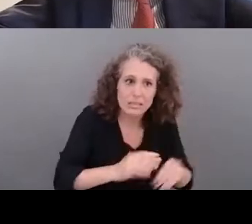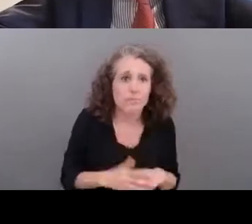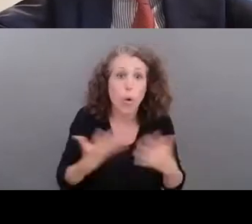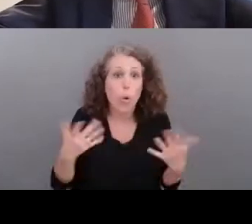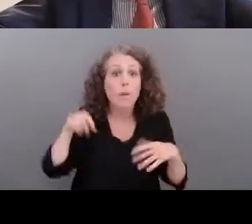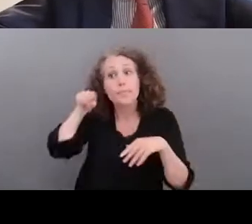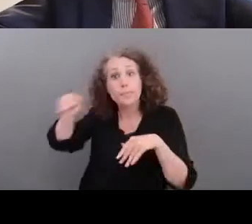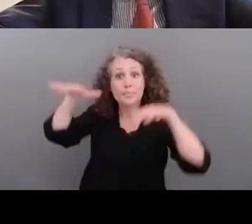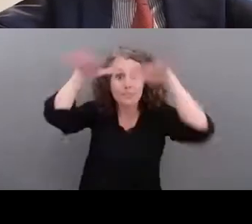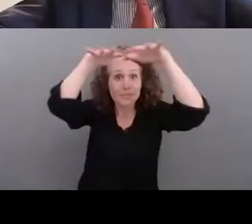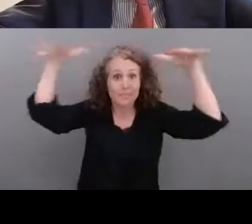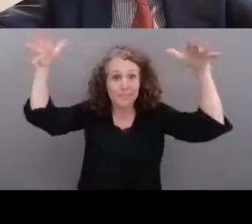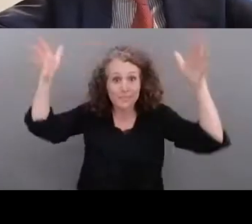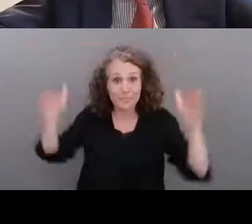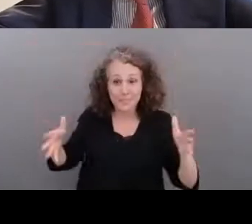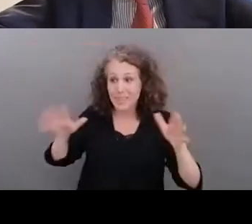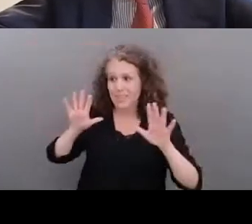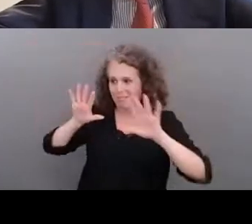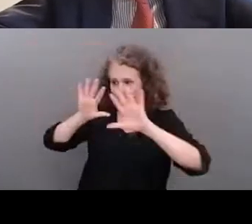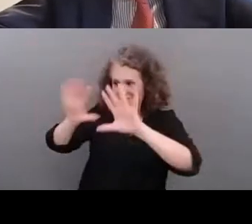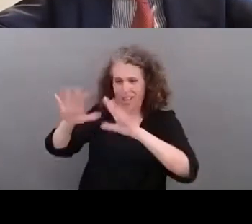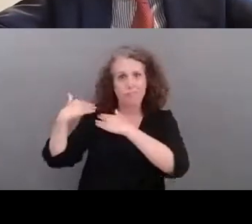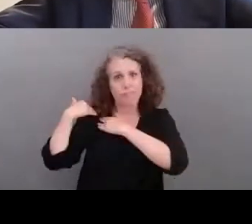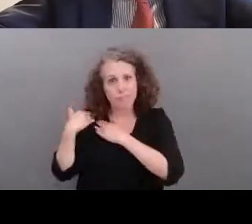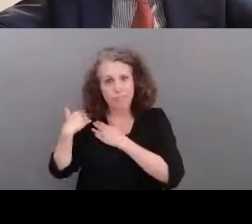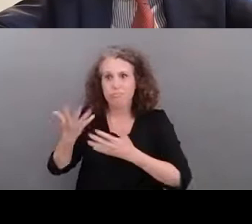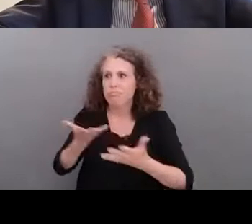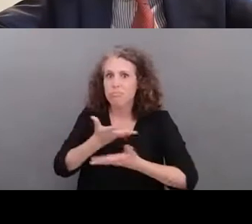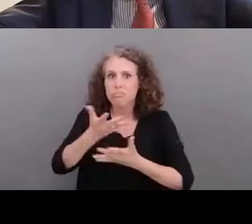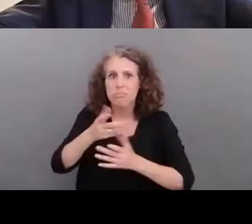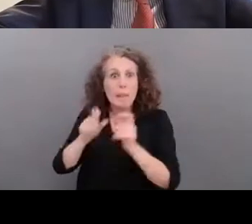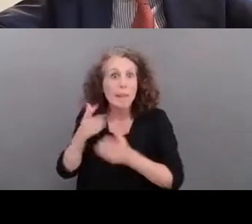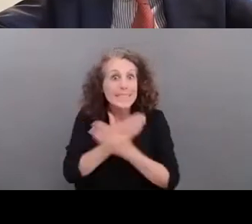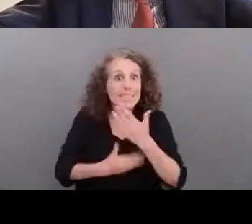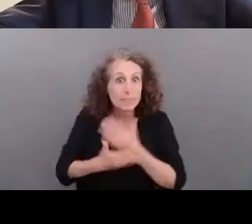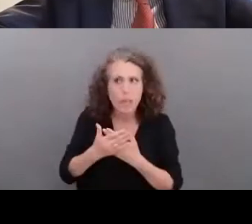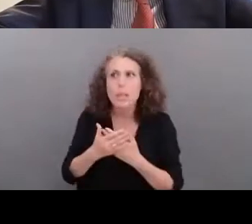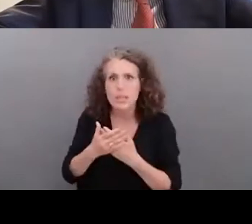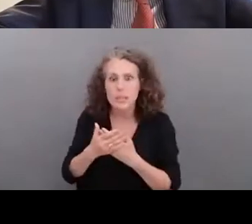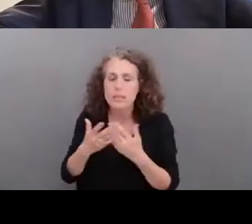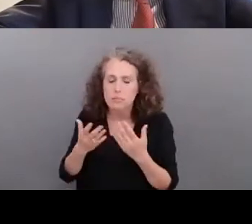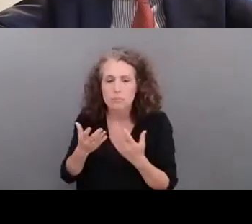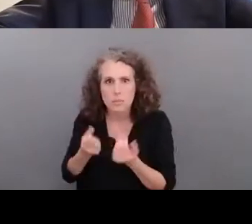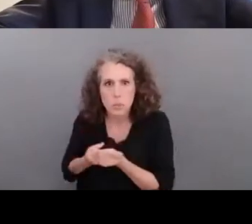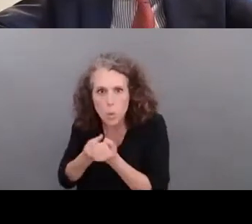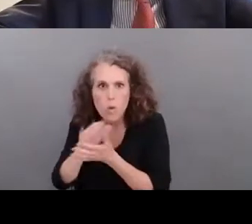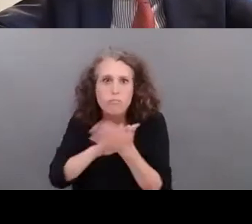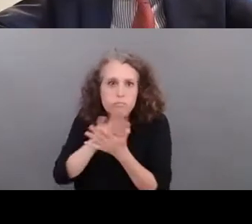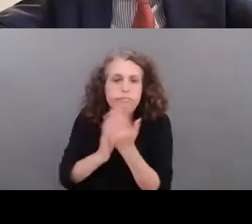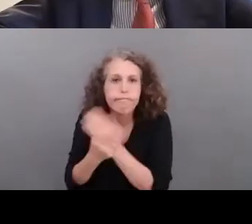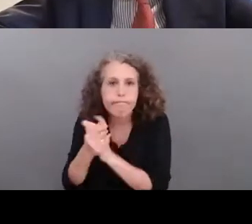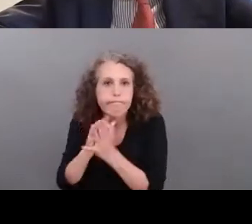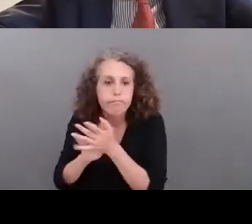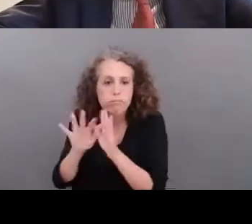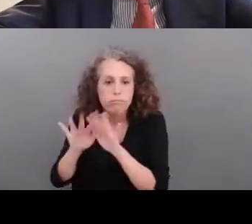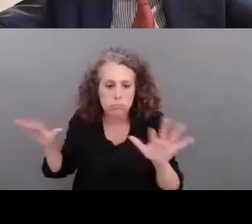mesures spécifiques personnalisées aux besoins des personnes en situation de handicap, par exemple pour laver les mains et d'autres services.